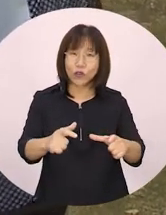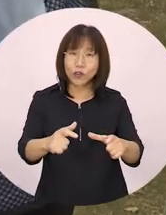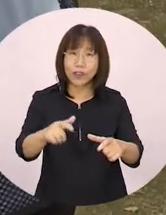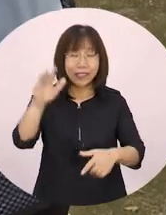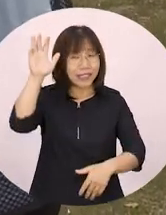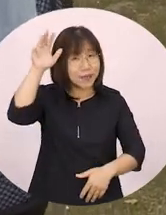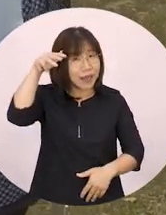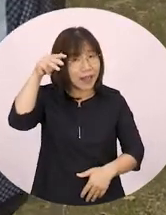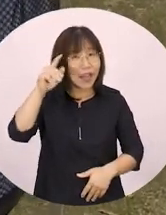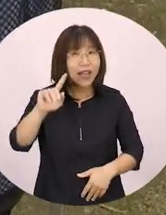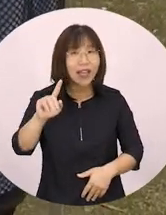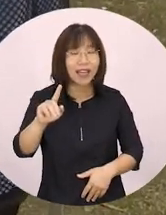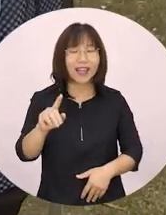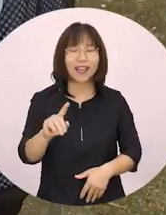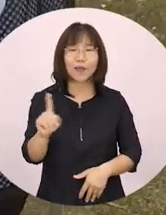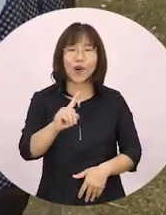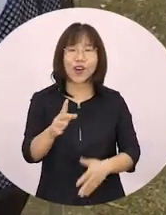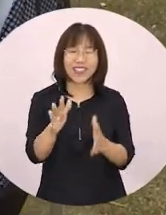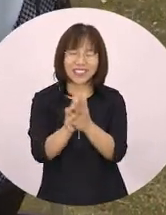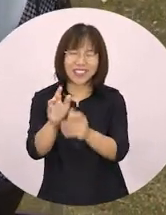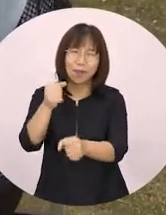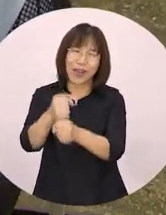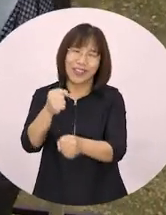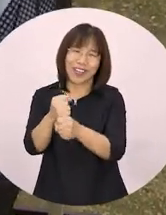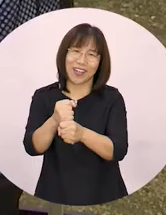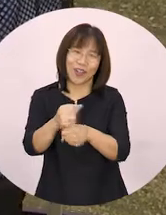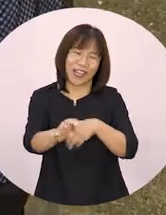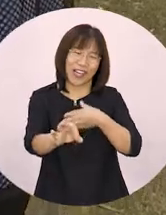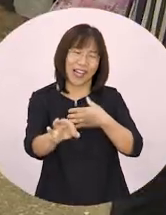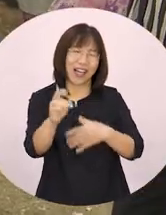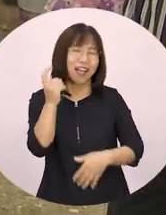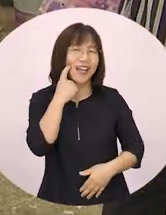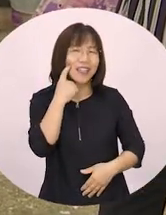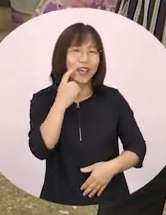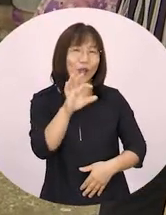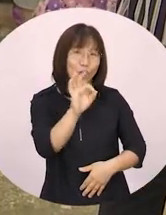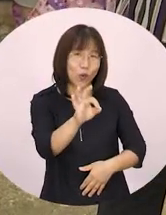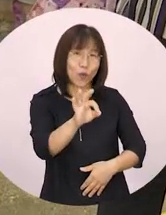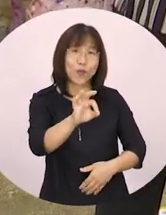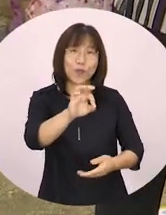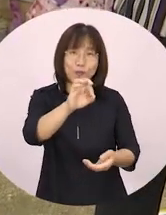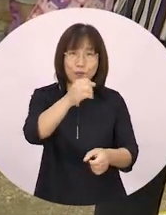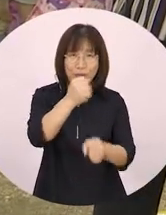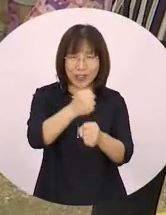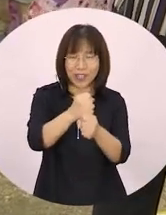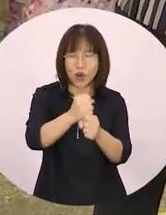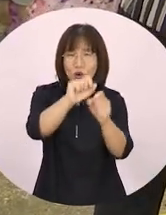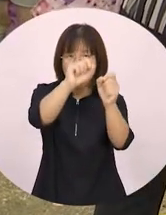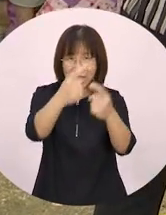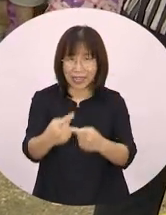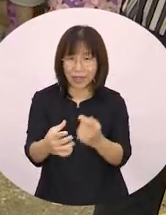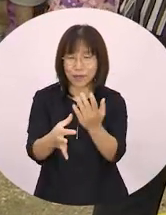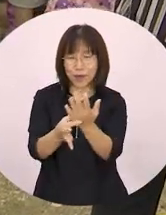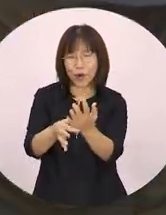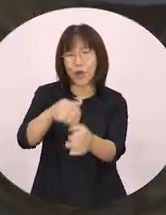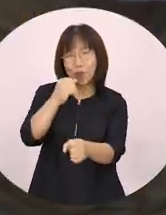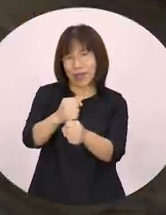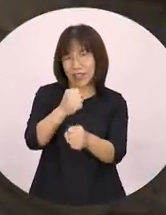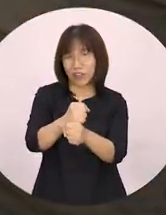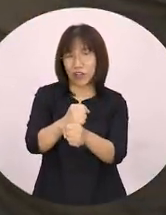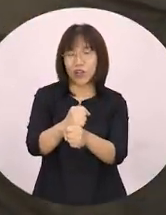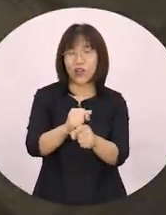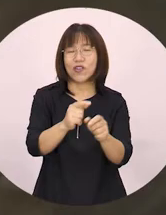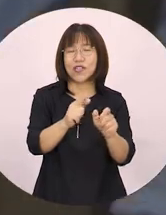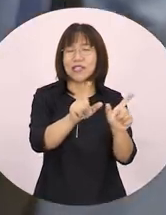강서구 치매안심센터에서 제작한 가상지폐와 할인 쿠폰을 이용해 장보기 활동을 하며 일상생활을